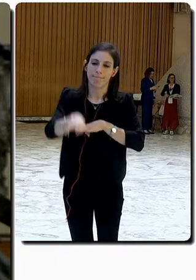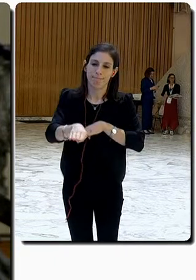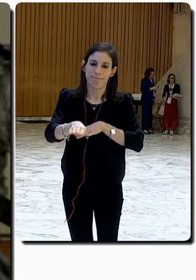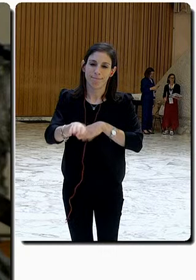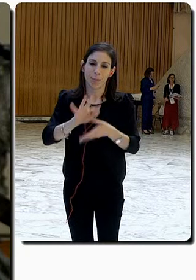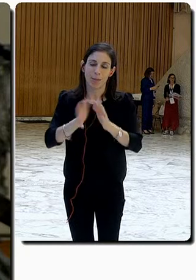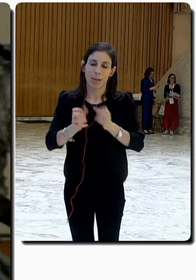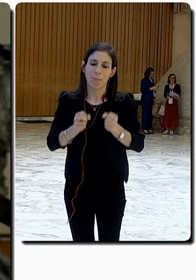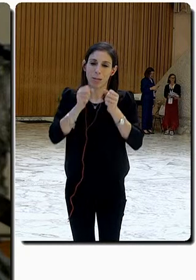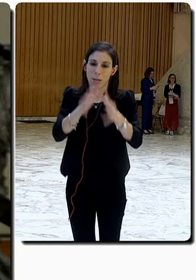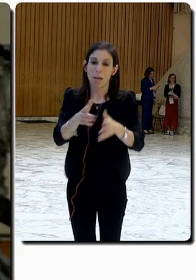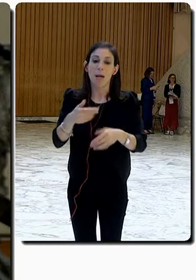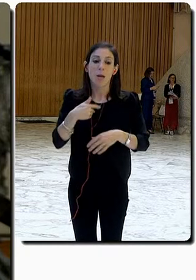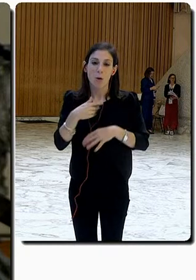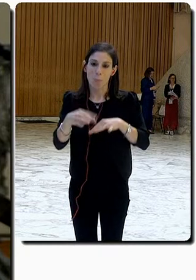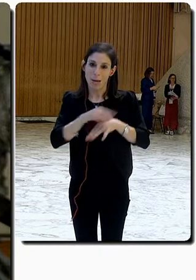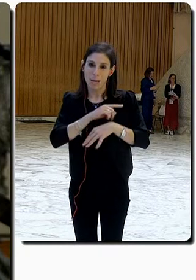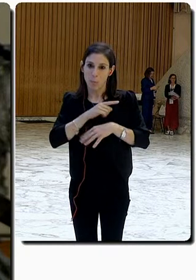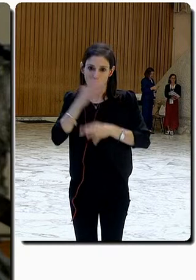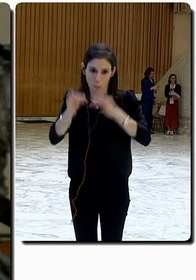à Glorieuse, elle n'a pas tout de suite adhéré.